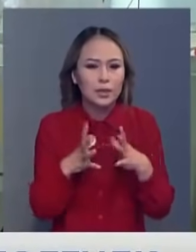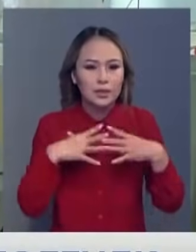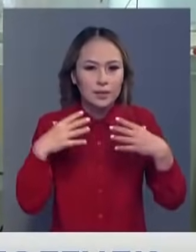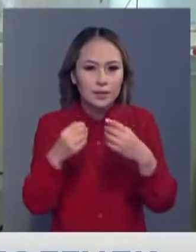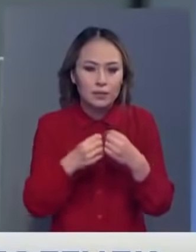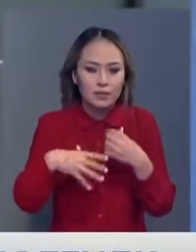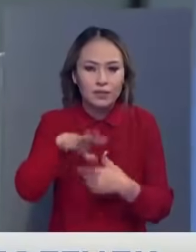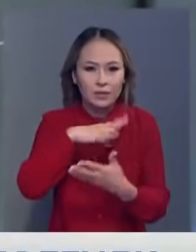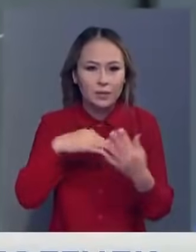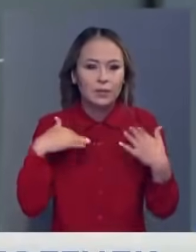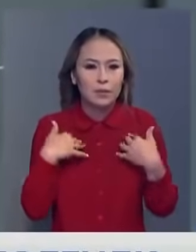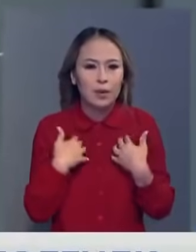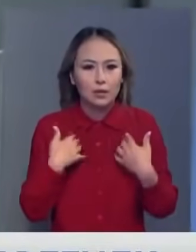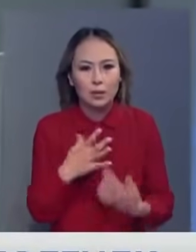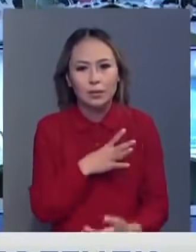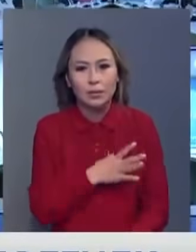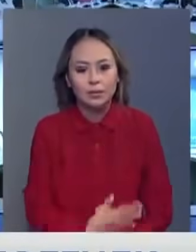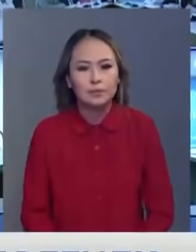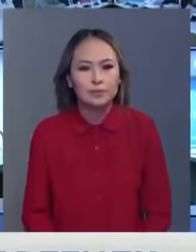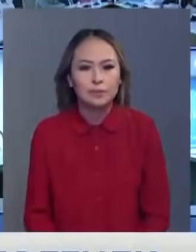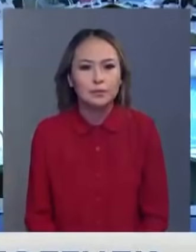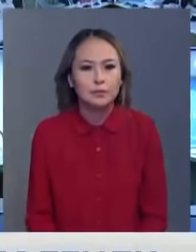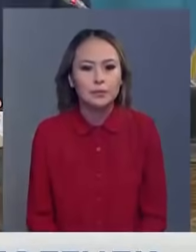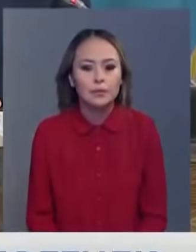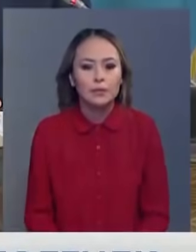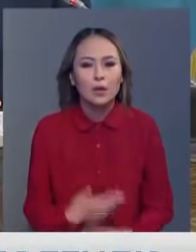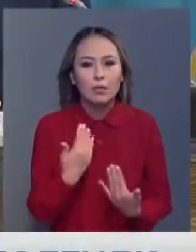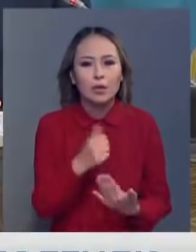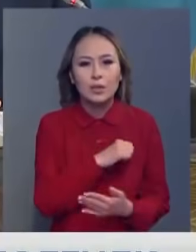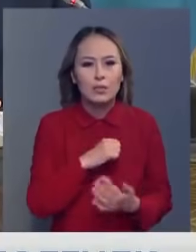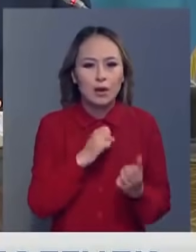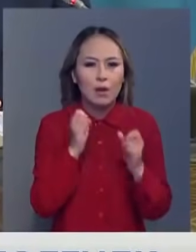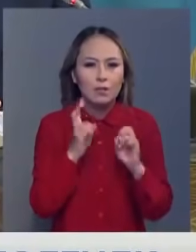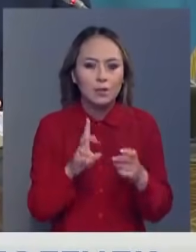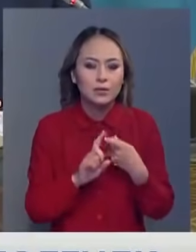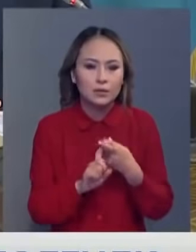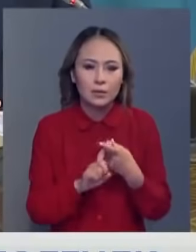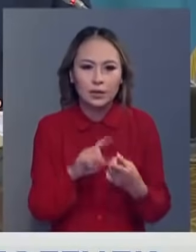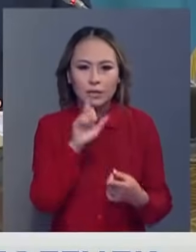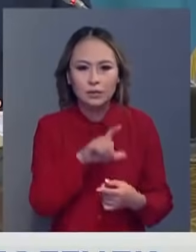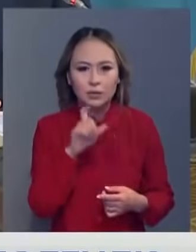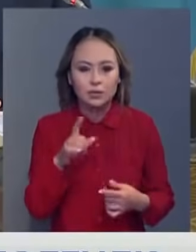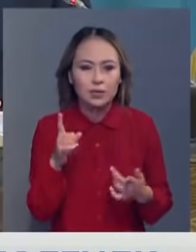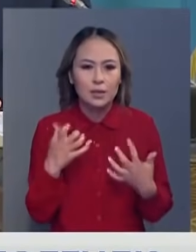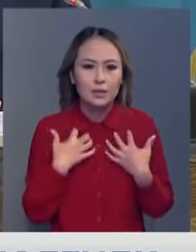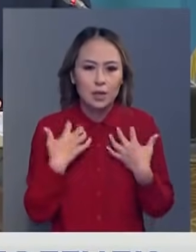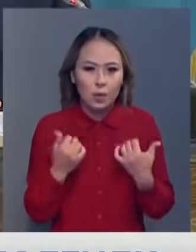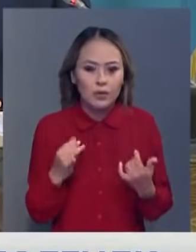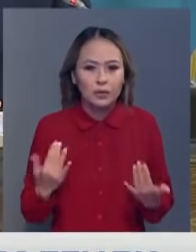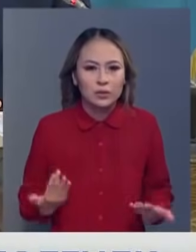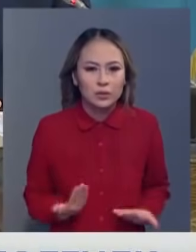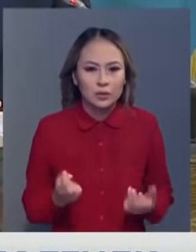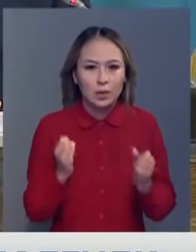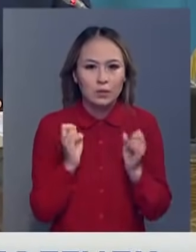отбасыларға қайғыра көңіл айтты. Бұл аса жұқпалы дерт азаматтарымыздың денсаулығы мен өміріне